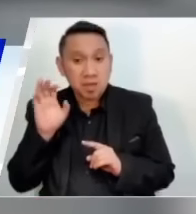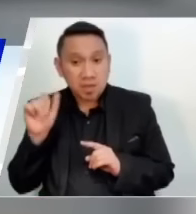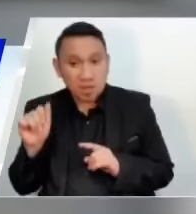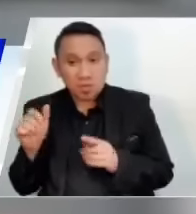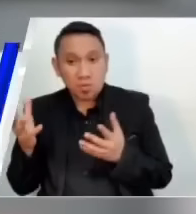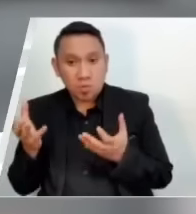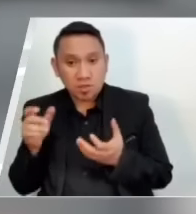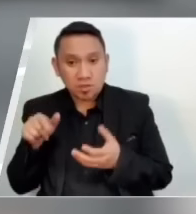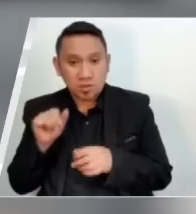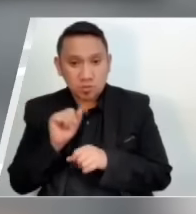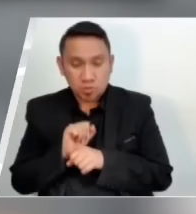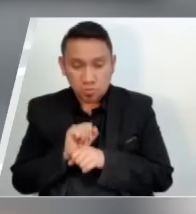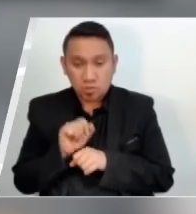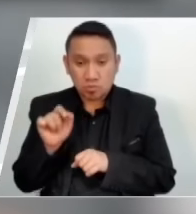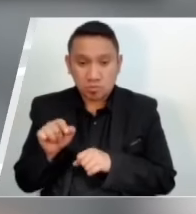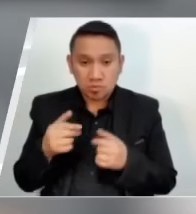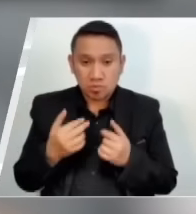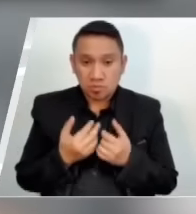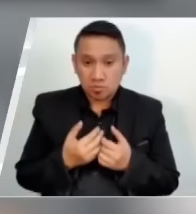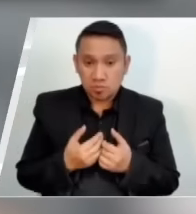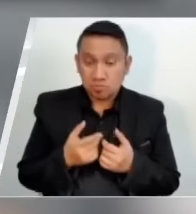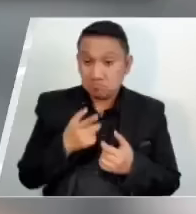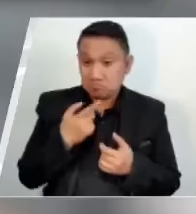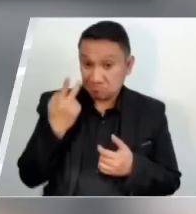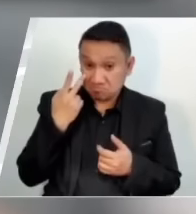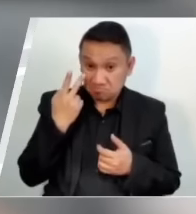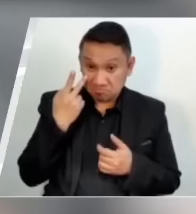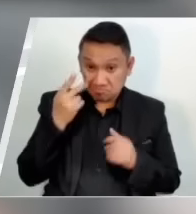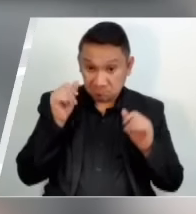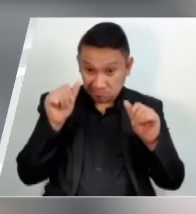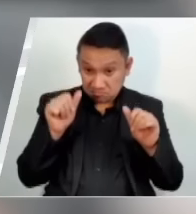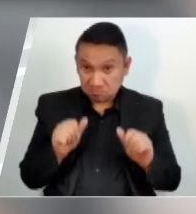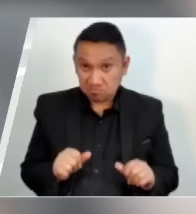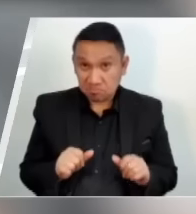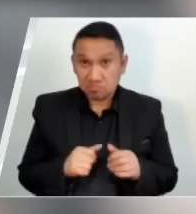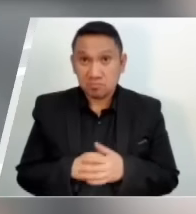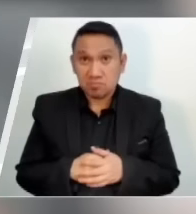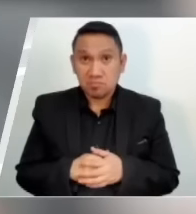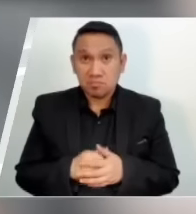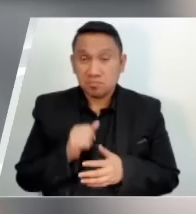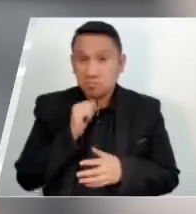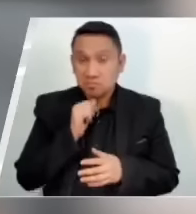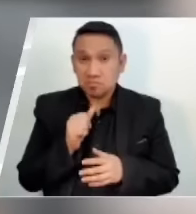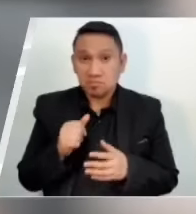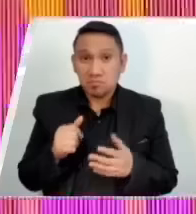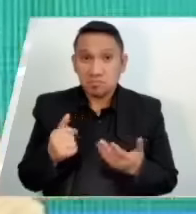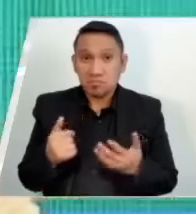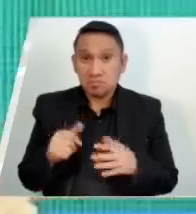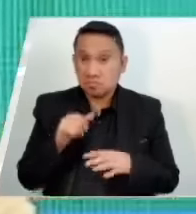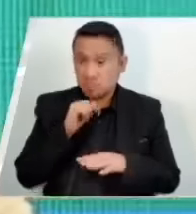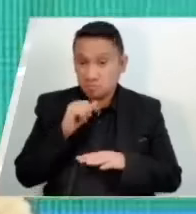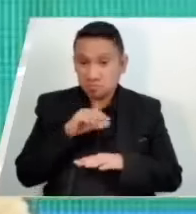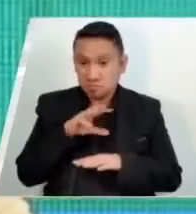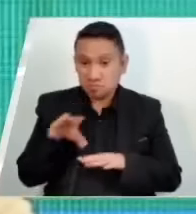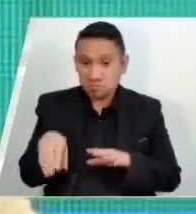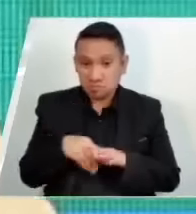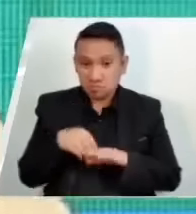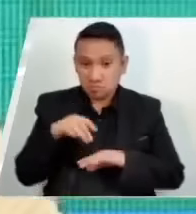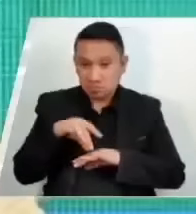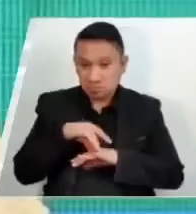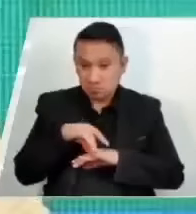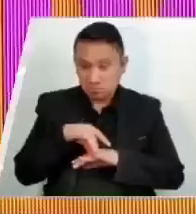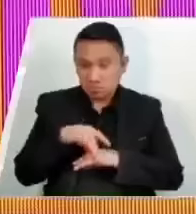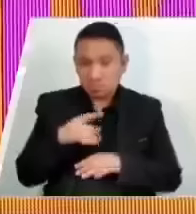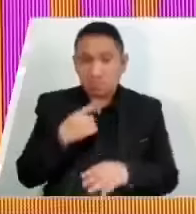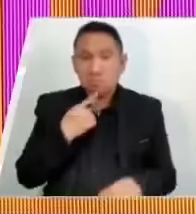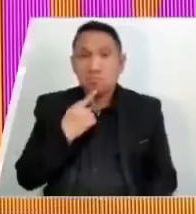nito, napansin ng ilang netizen sa recent post online ni Bea na hindi na niya suot ang kanyang engagement ring. Ayon sa source ni Tito